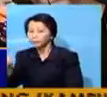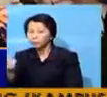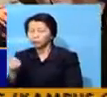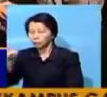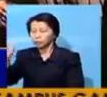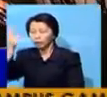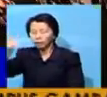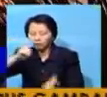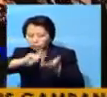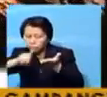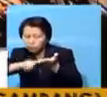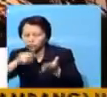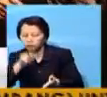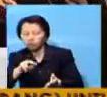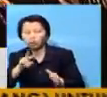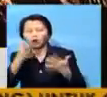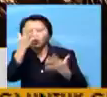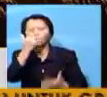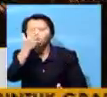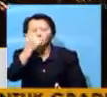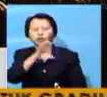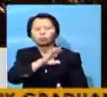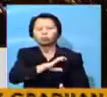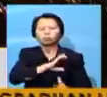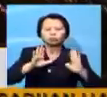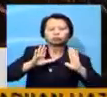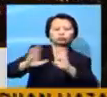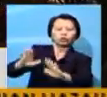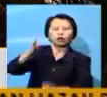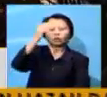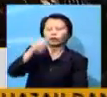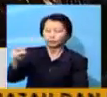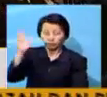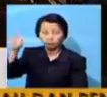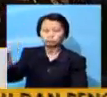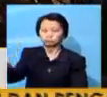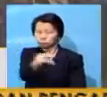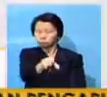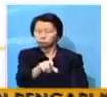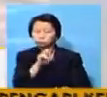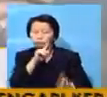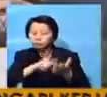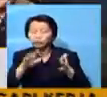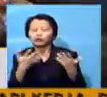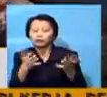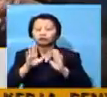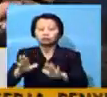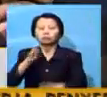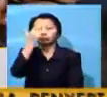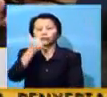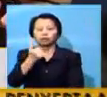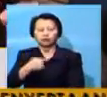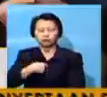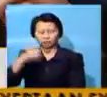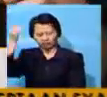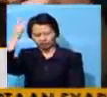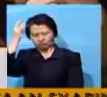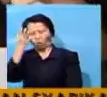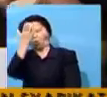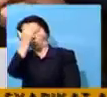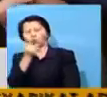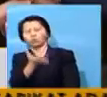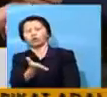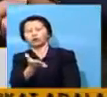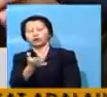dia akan check Tengoklah Apa yang menyebabkan polis sampai menolak jadi saya merasa hairanlah